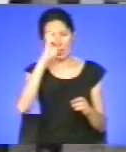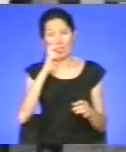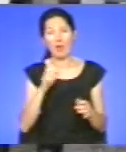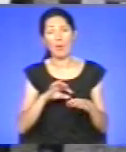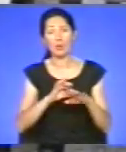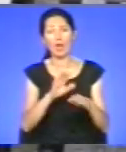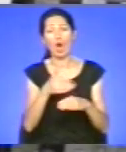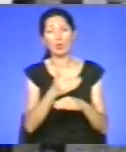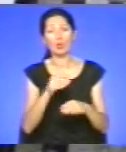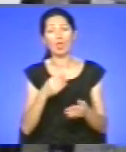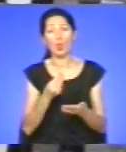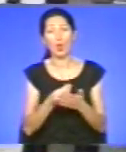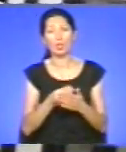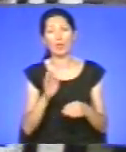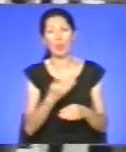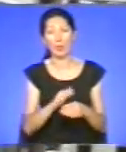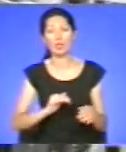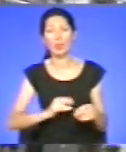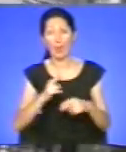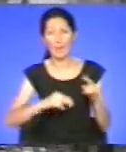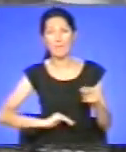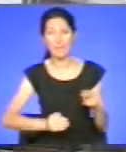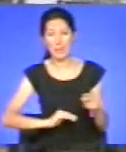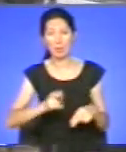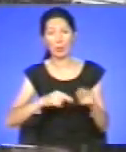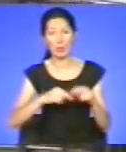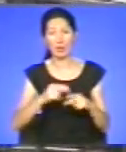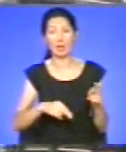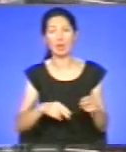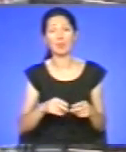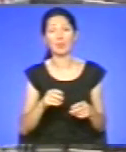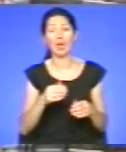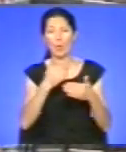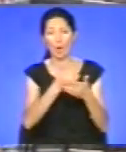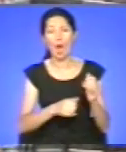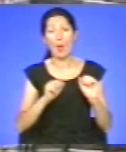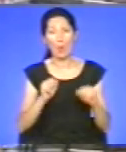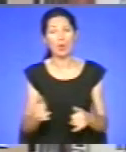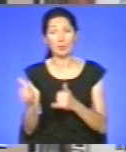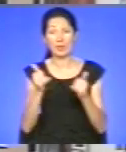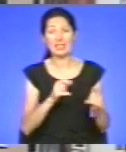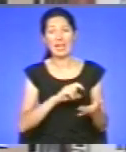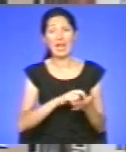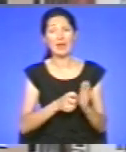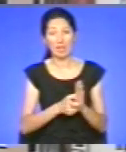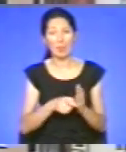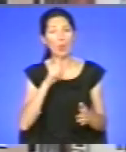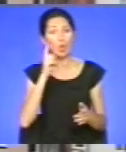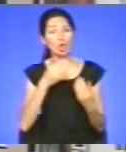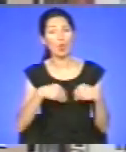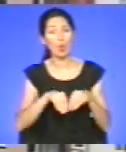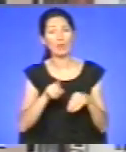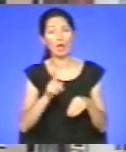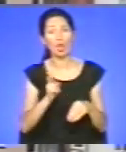між фірмами-забудовниками, тому урядовці запевняють, програма в змозі забезпечити житлом молоді родини та тих, хто прагне поліпшити